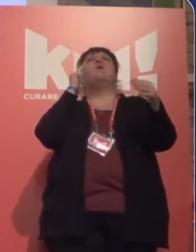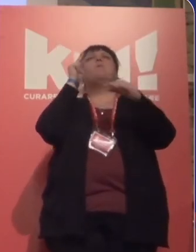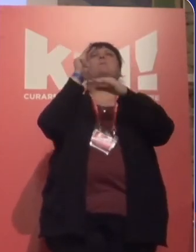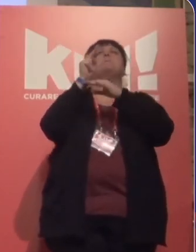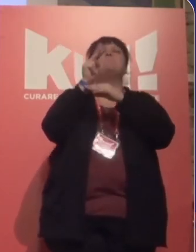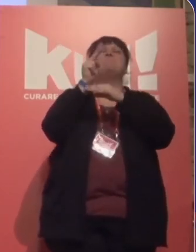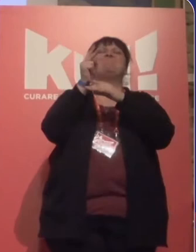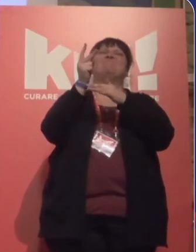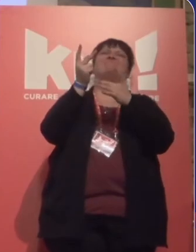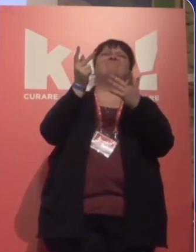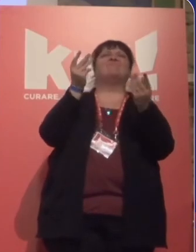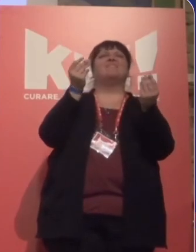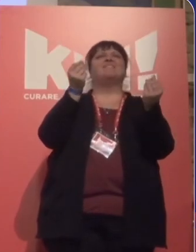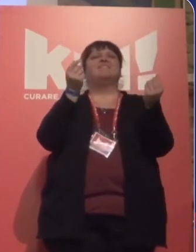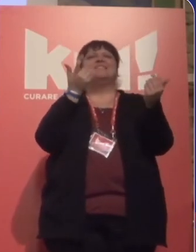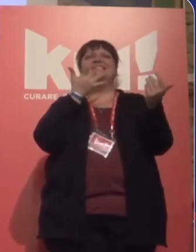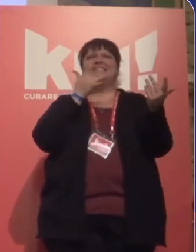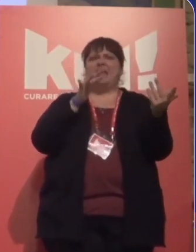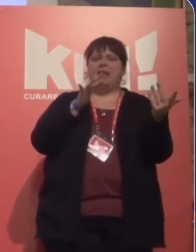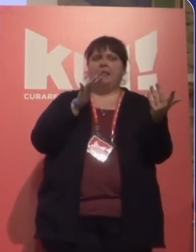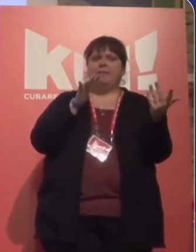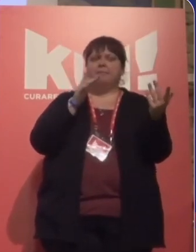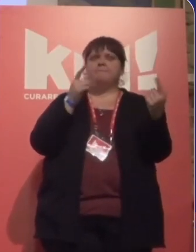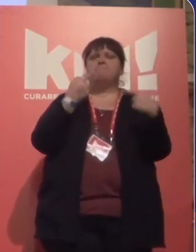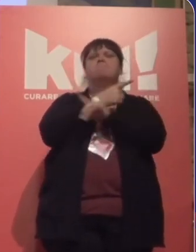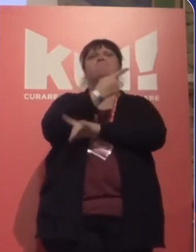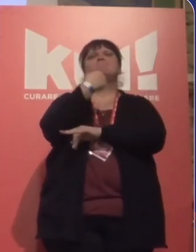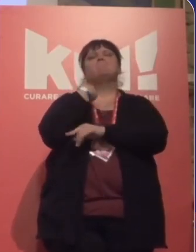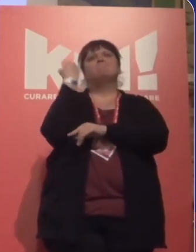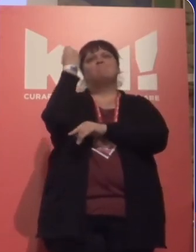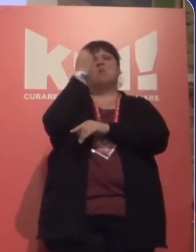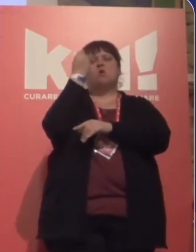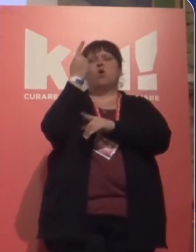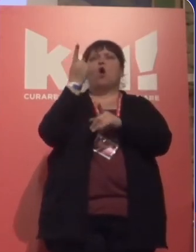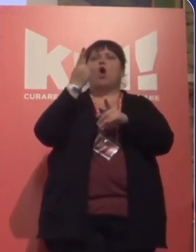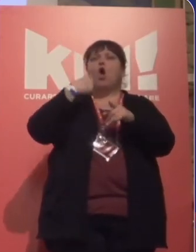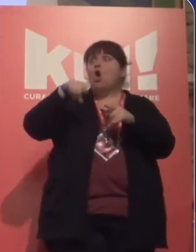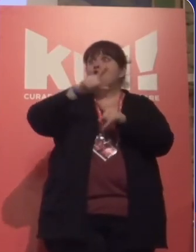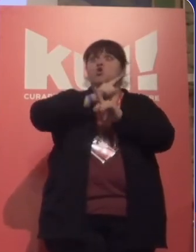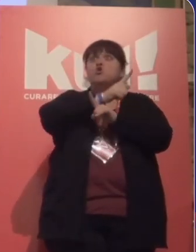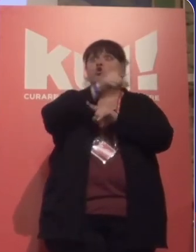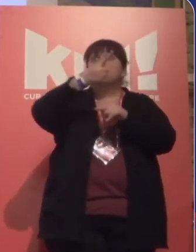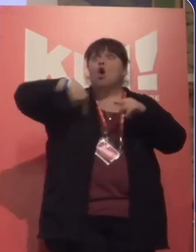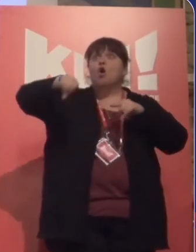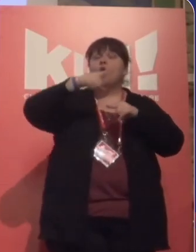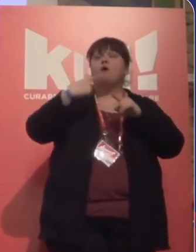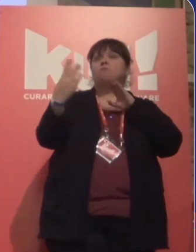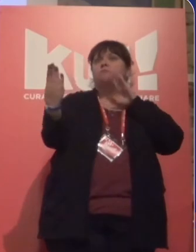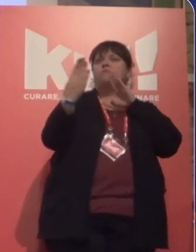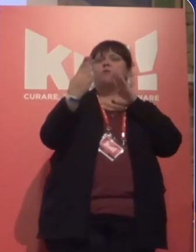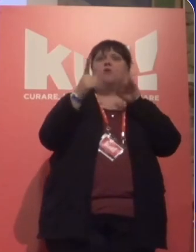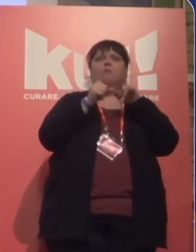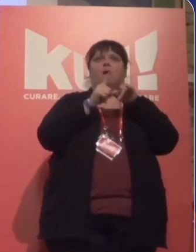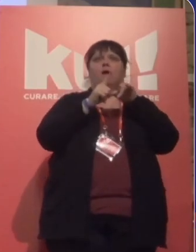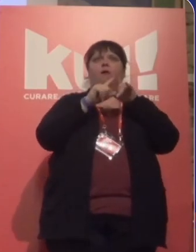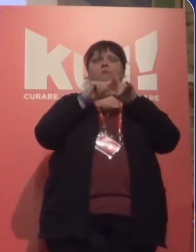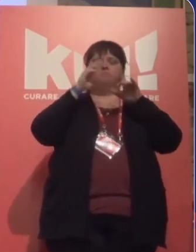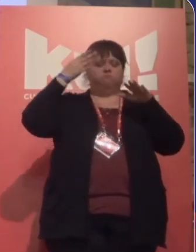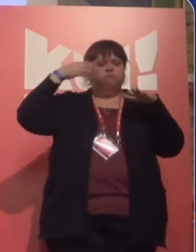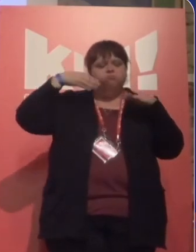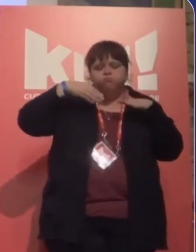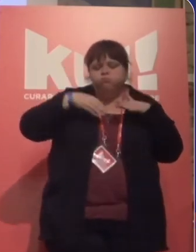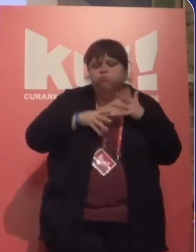come quella con cui stiamo facendo i conti che fa sì che io guardo voi e vedo volti coperti